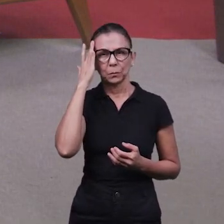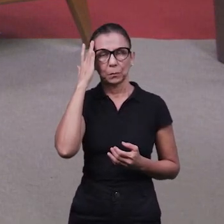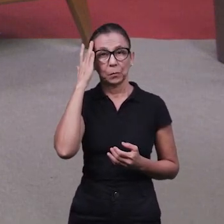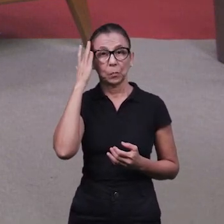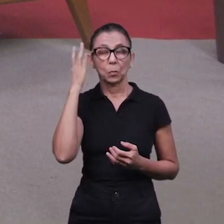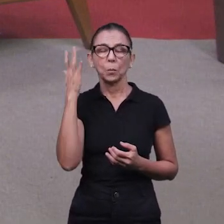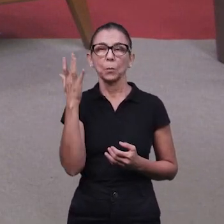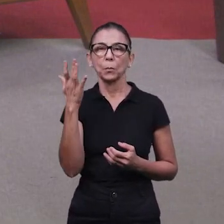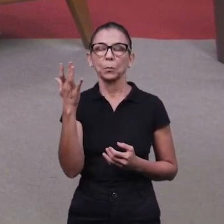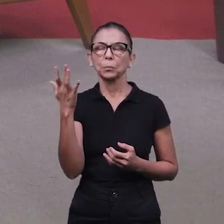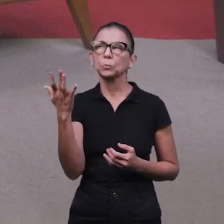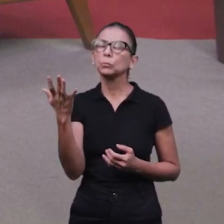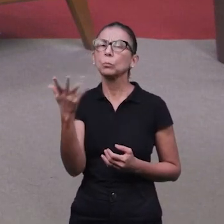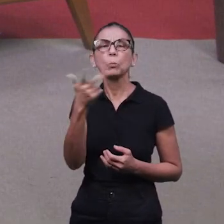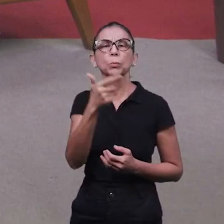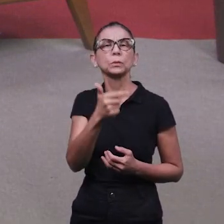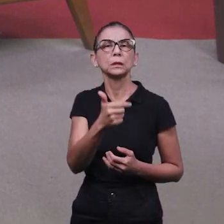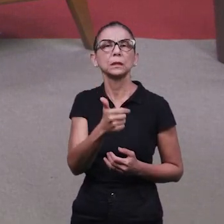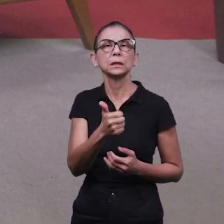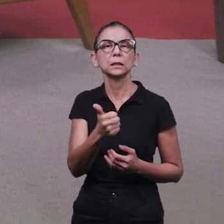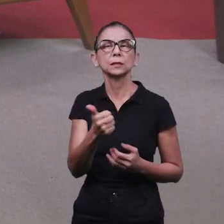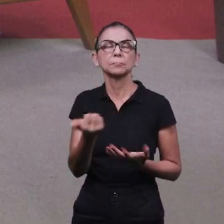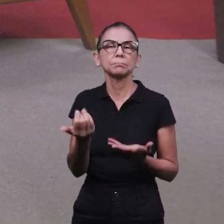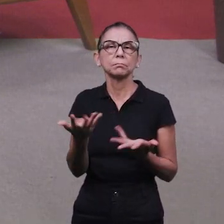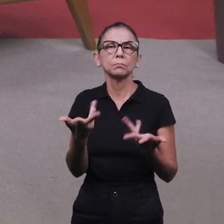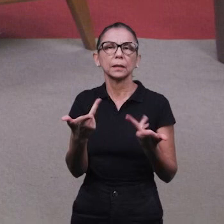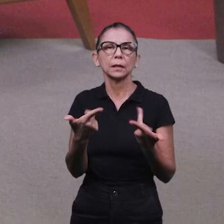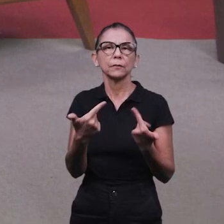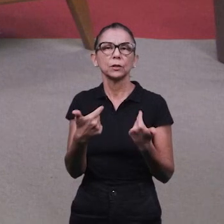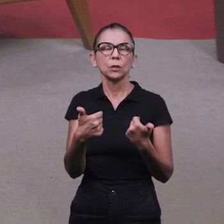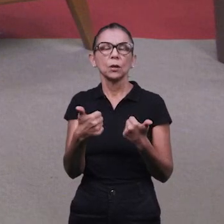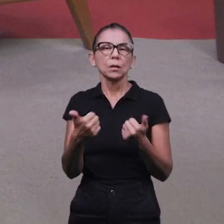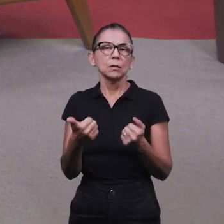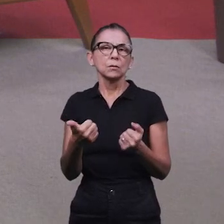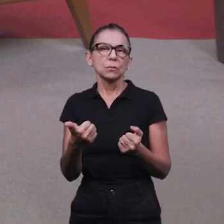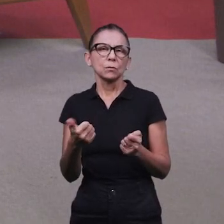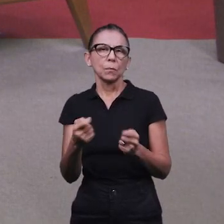c'est très belle parmi beaucoup d'autres,